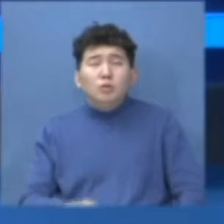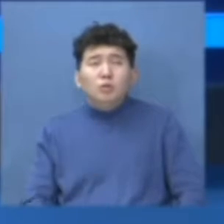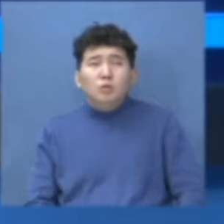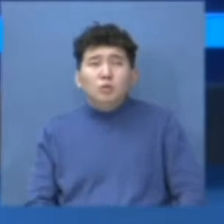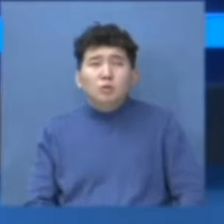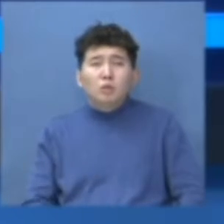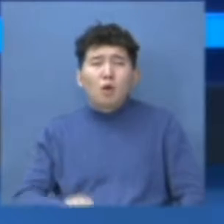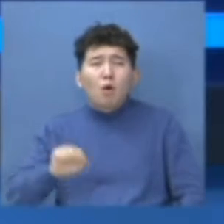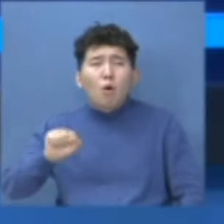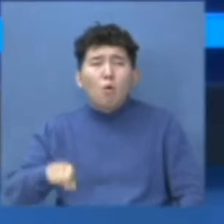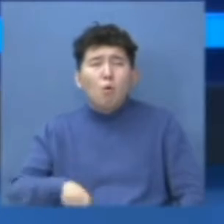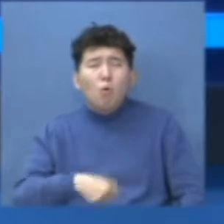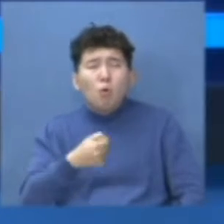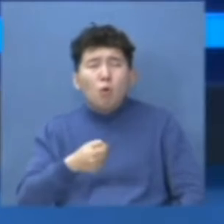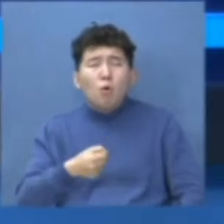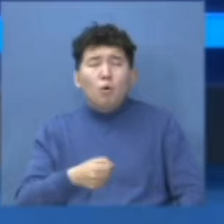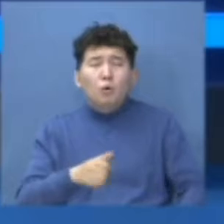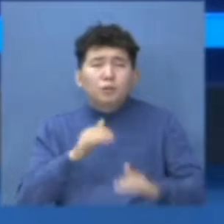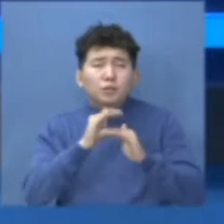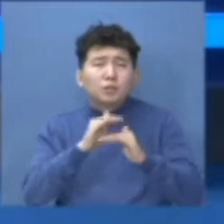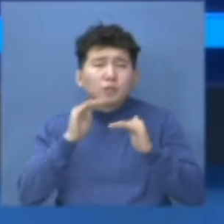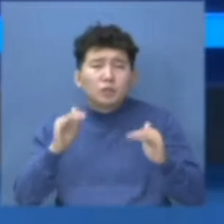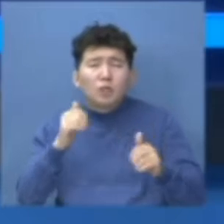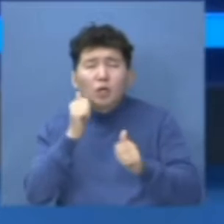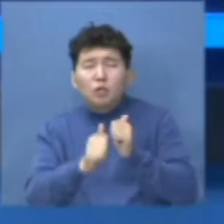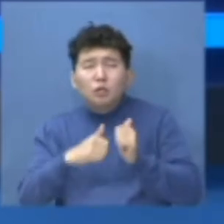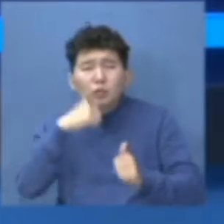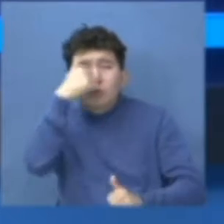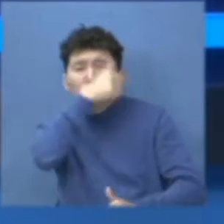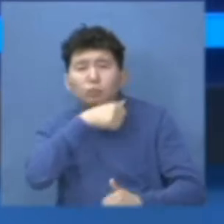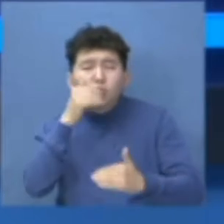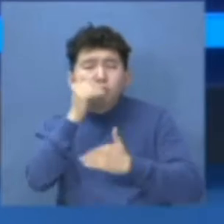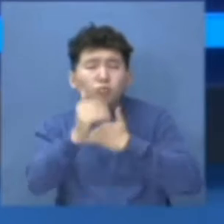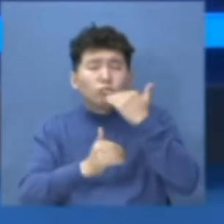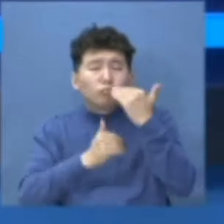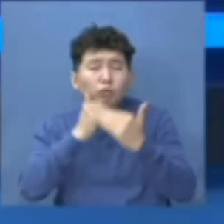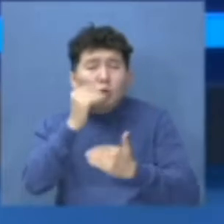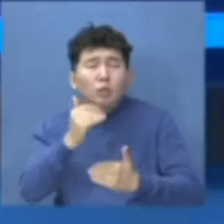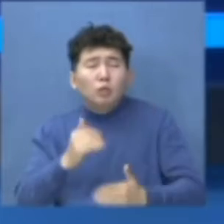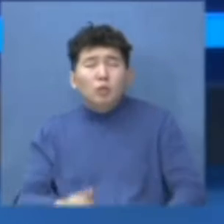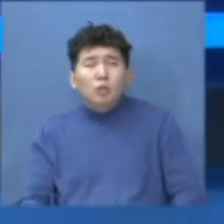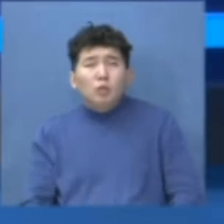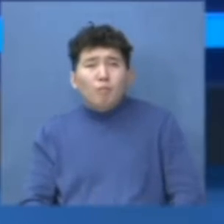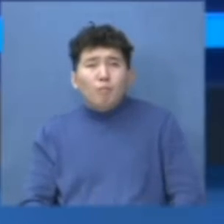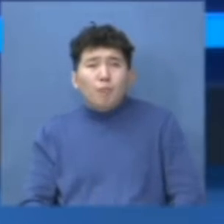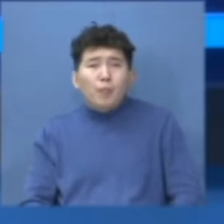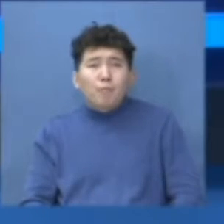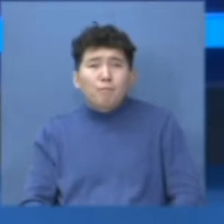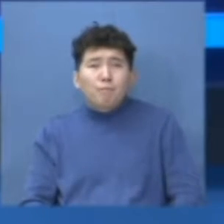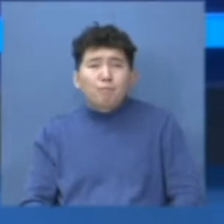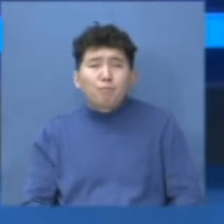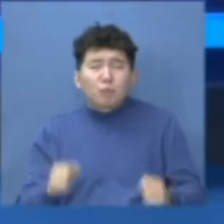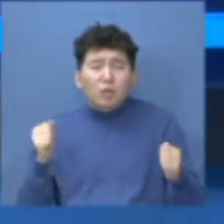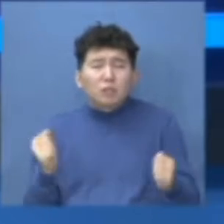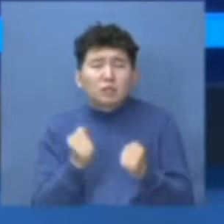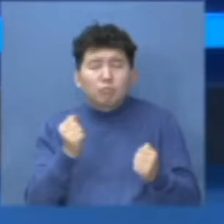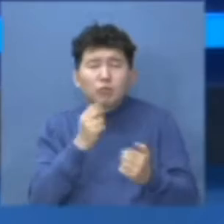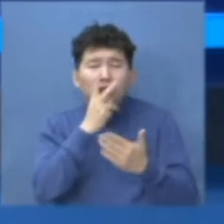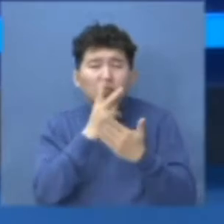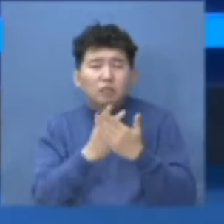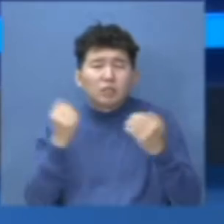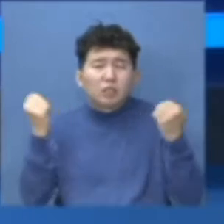местные хоккеисты. Из года в год они показывают достойные результаты, тем самым закрепляя за регионом титул короля зимнего вида спорта с